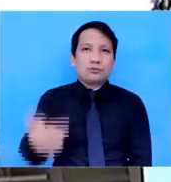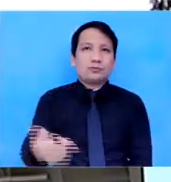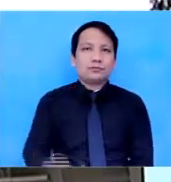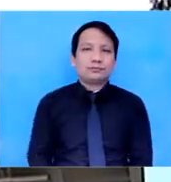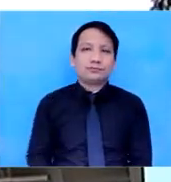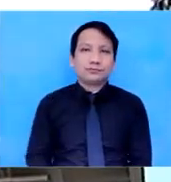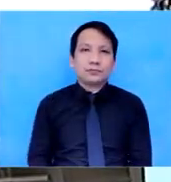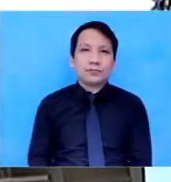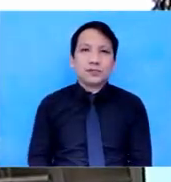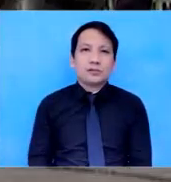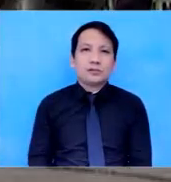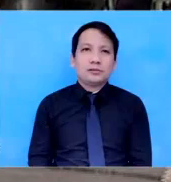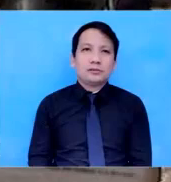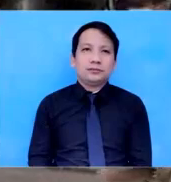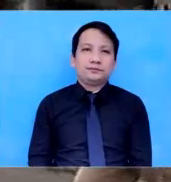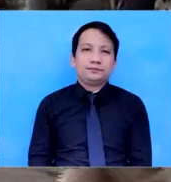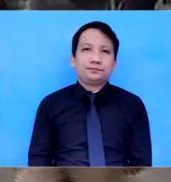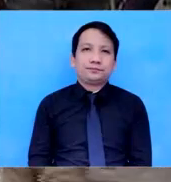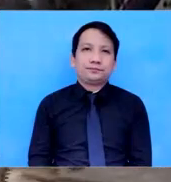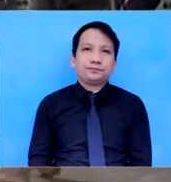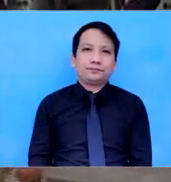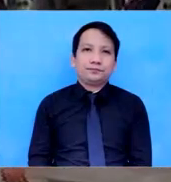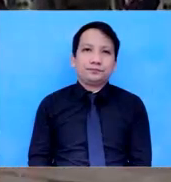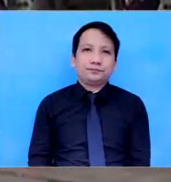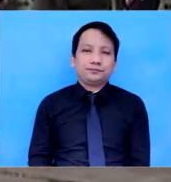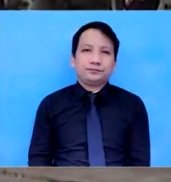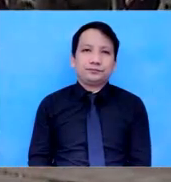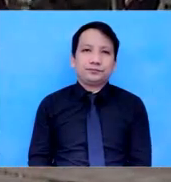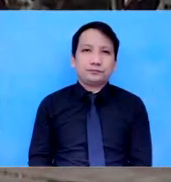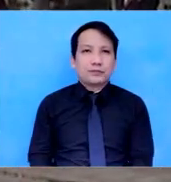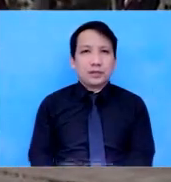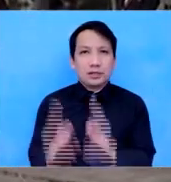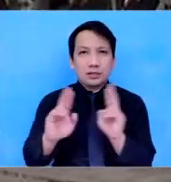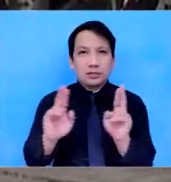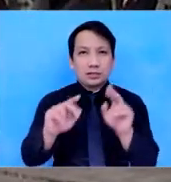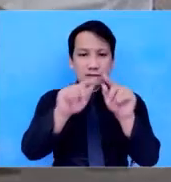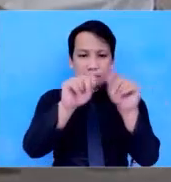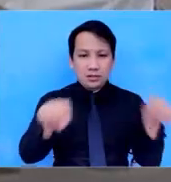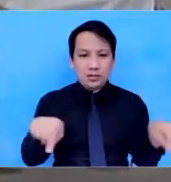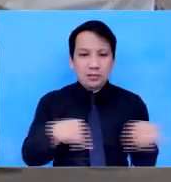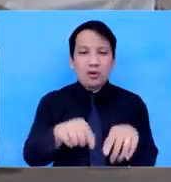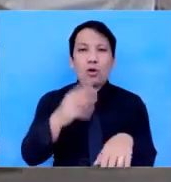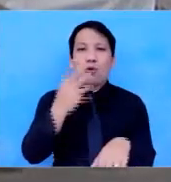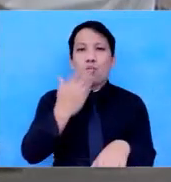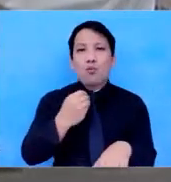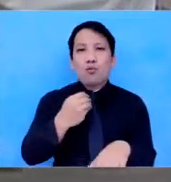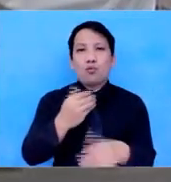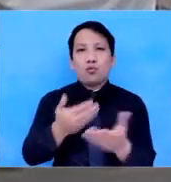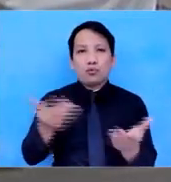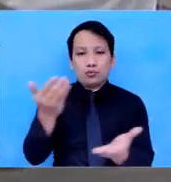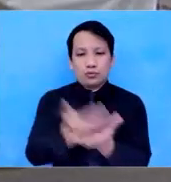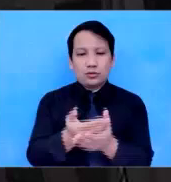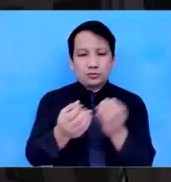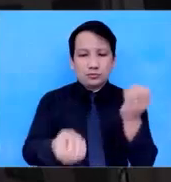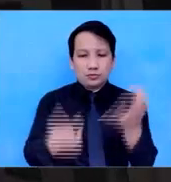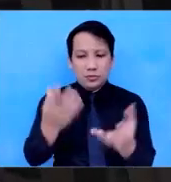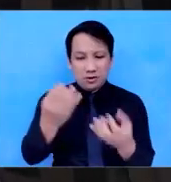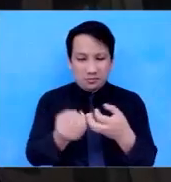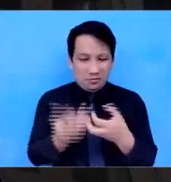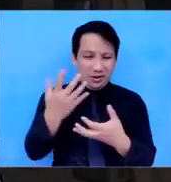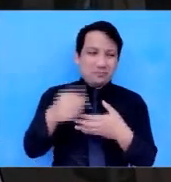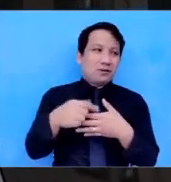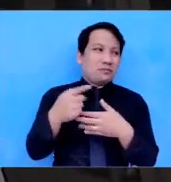Nakapwesto na sa emergency area ng Jose Reyes Memorial Medical Center ang tent para sa mga posibleng maputukan sa pagsalubong sa bagong taon.